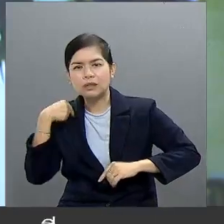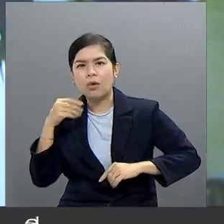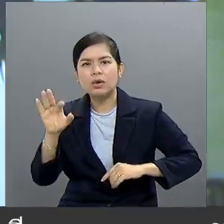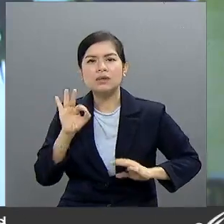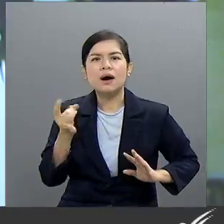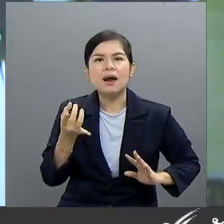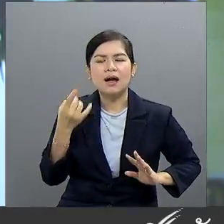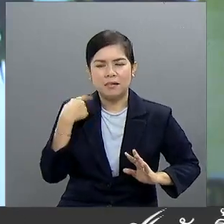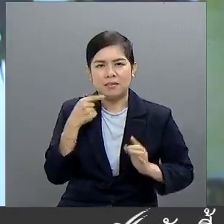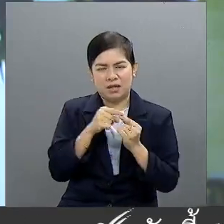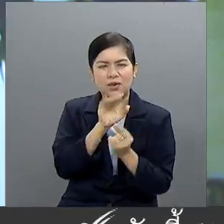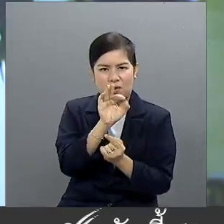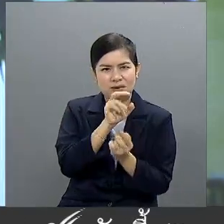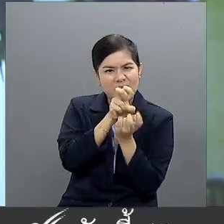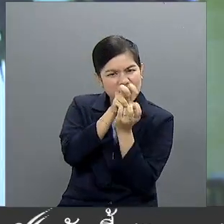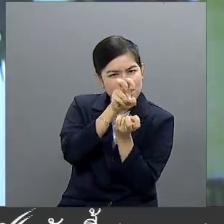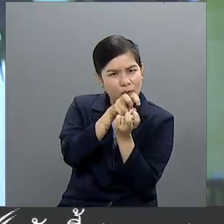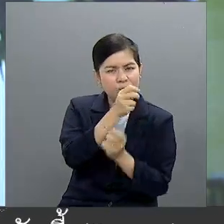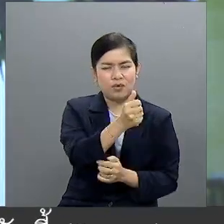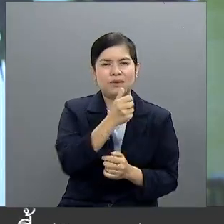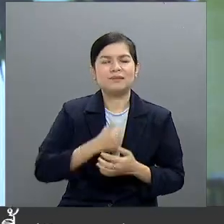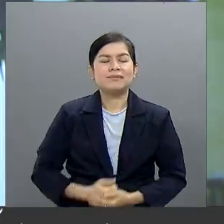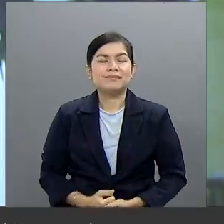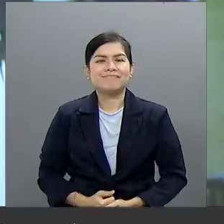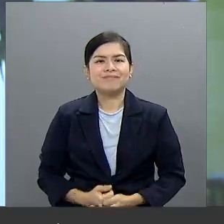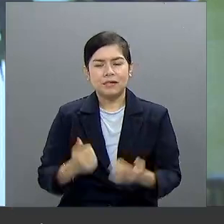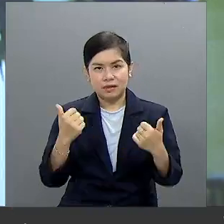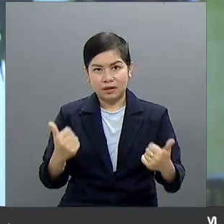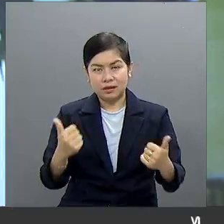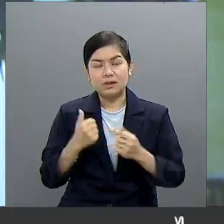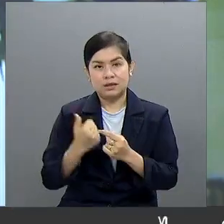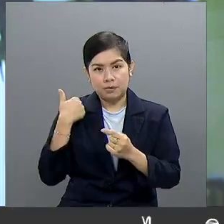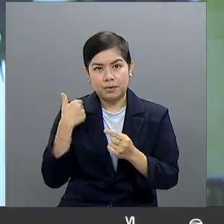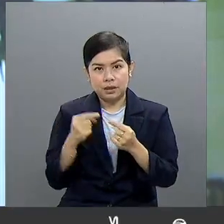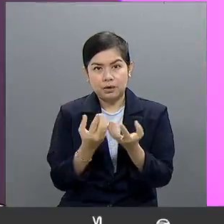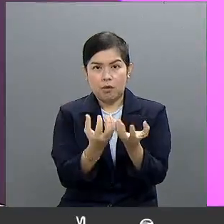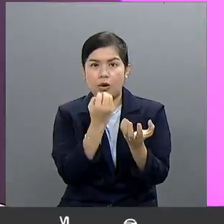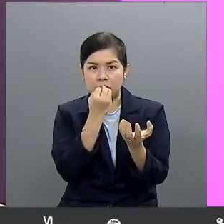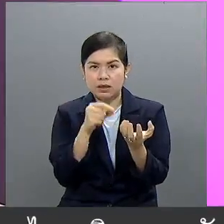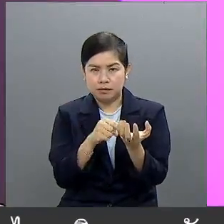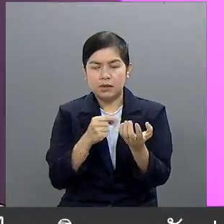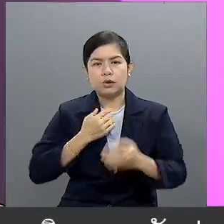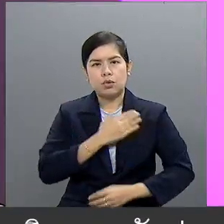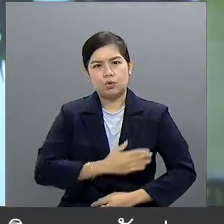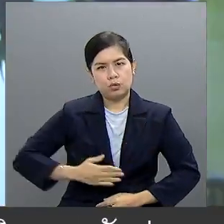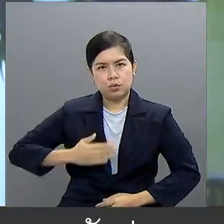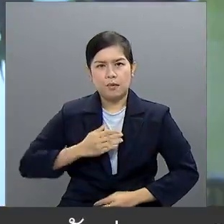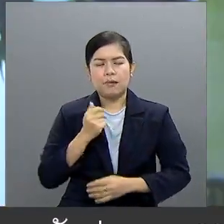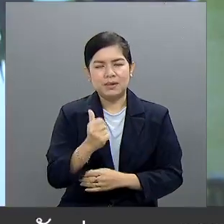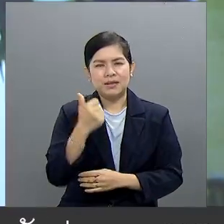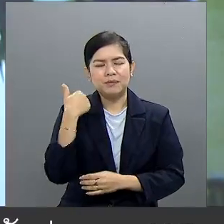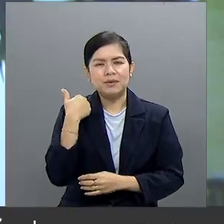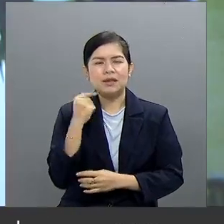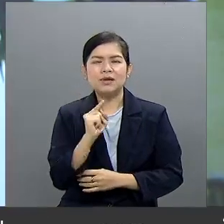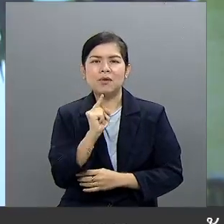ไรเงี ้ยค่ะแต่ว่าช่วงนี้มีเมนูสุขภาพมาฝากกันพาไปกินกันดีกว่าก ินแล้วขาไม่สั้นใช่ไหมฮะ อันนี้ไม่แน่ใจแต่สุขภ